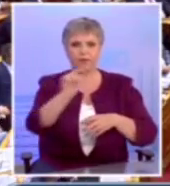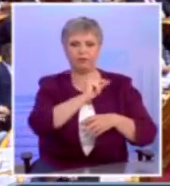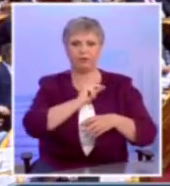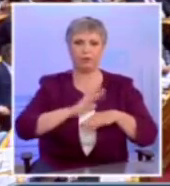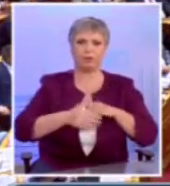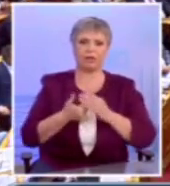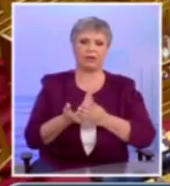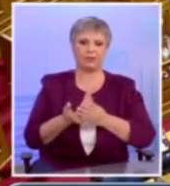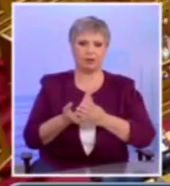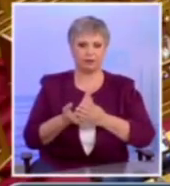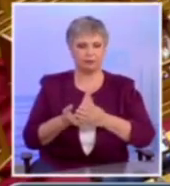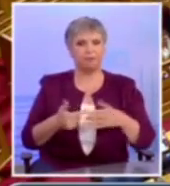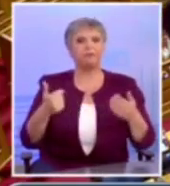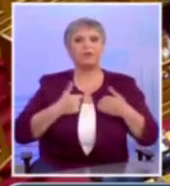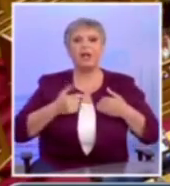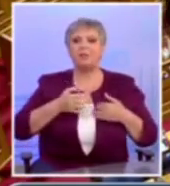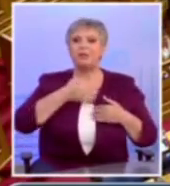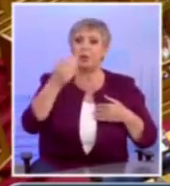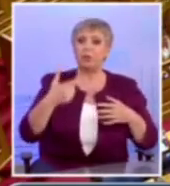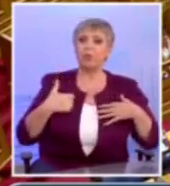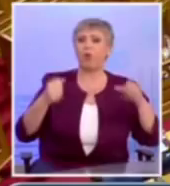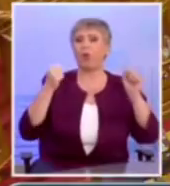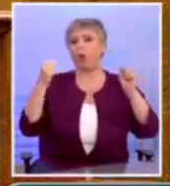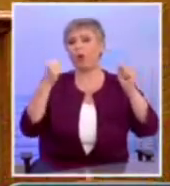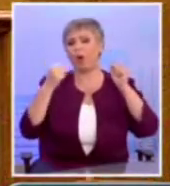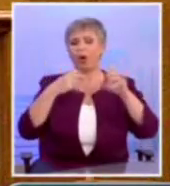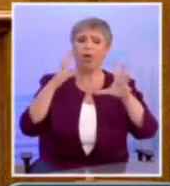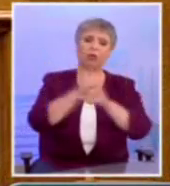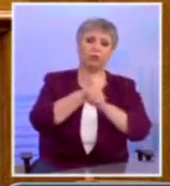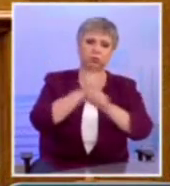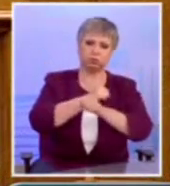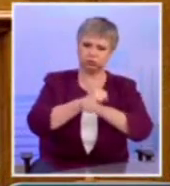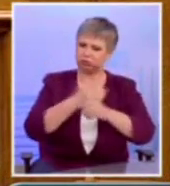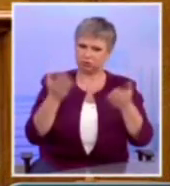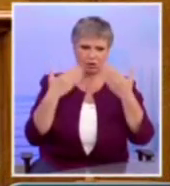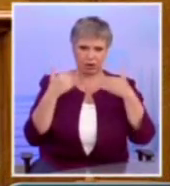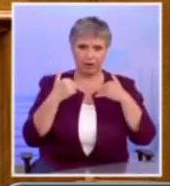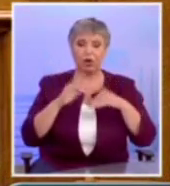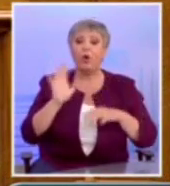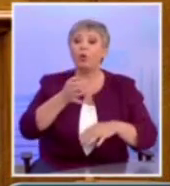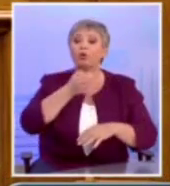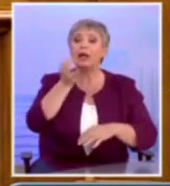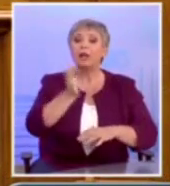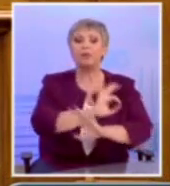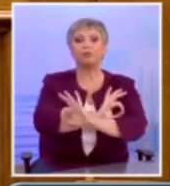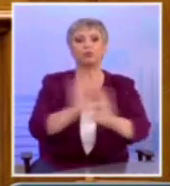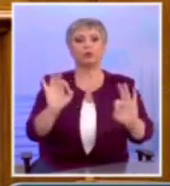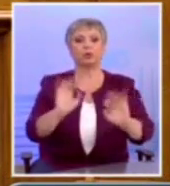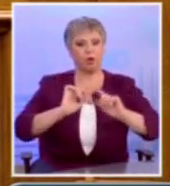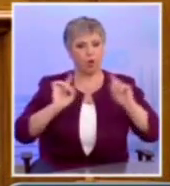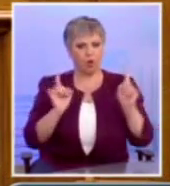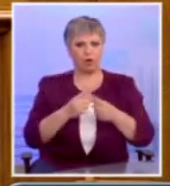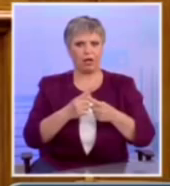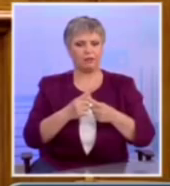Δεν υπάρχει θριαμβολογία από τη δικιά μας μεριά. Δεν υπάρχει οροποίηση. Θα σας πω αυτό που